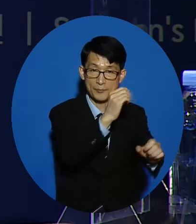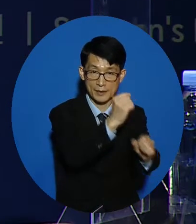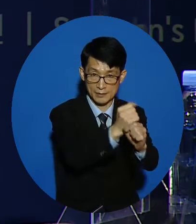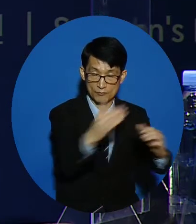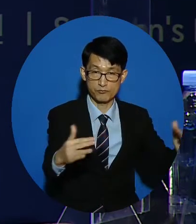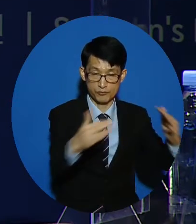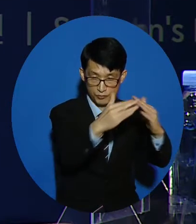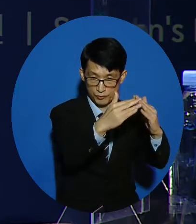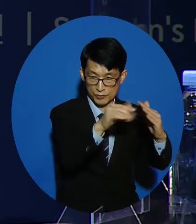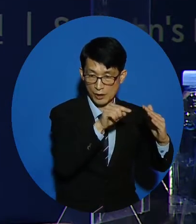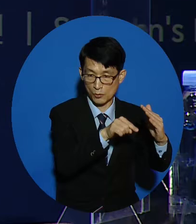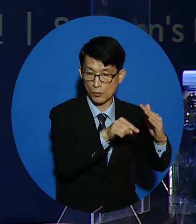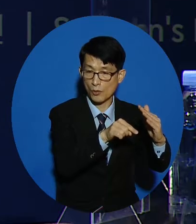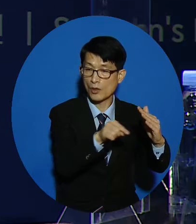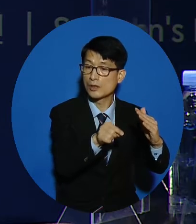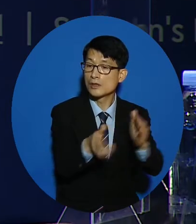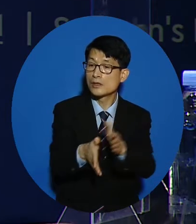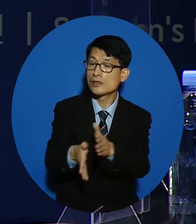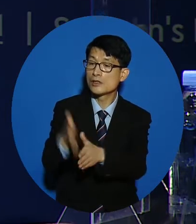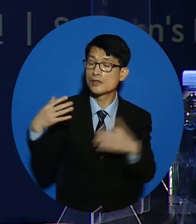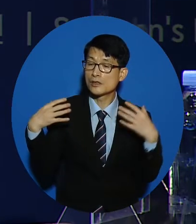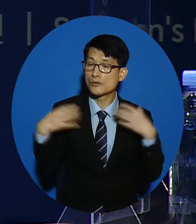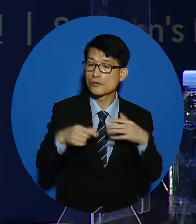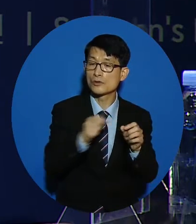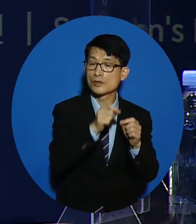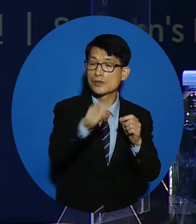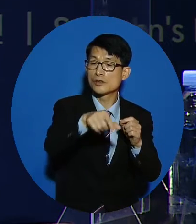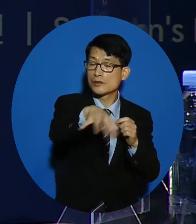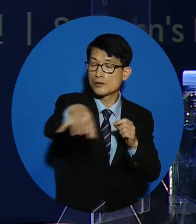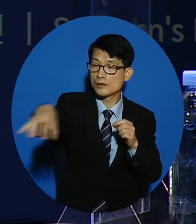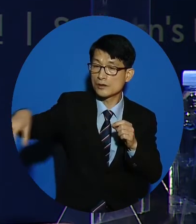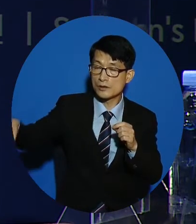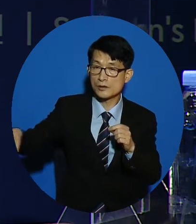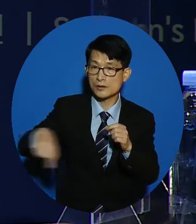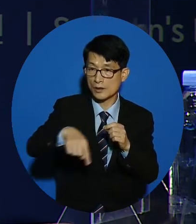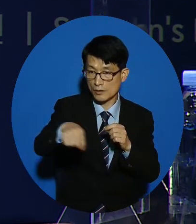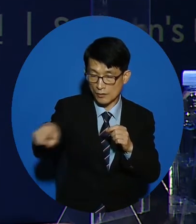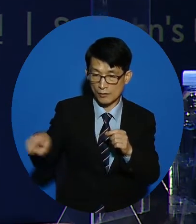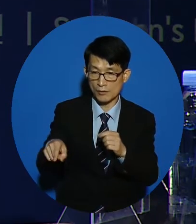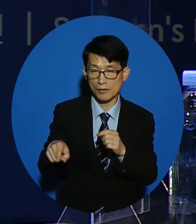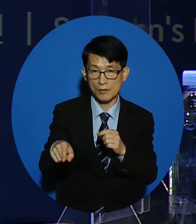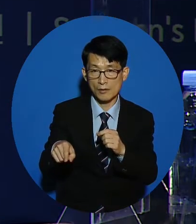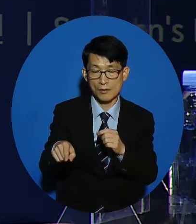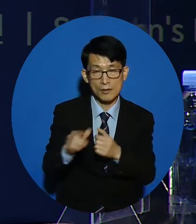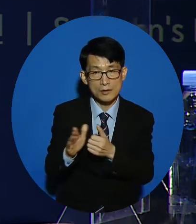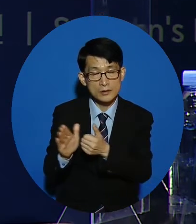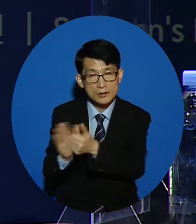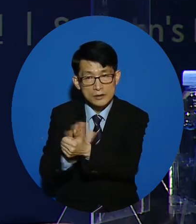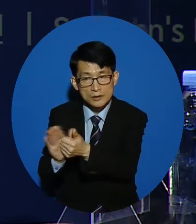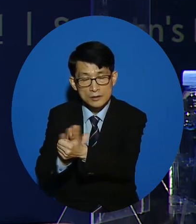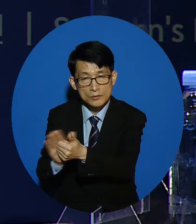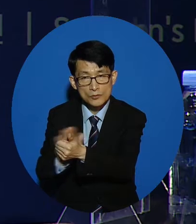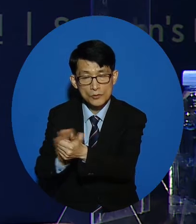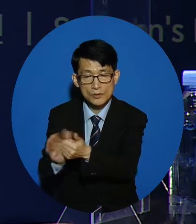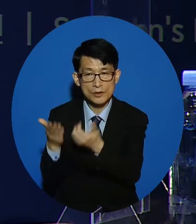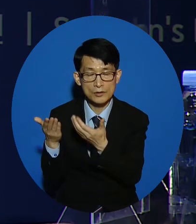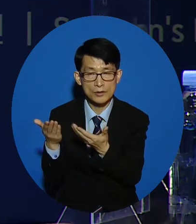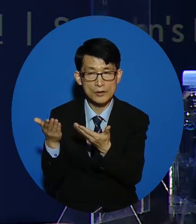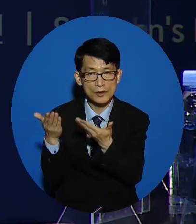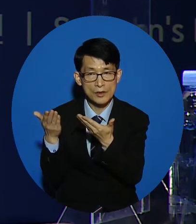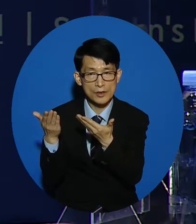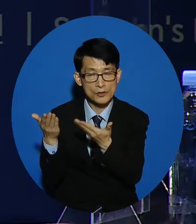직원들이 시군 지회에 다녀가면서 광역 서비스를 하는 것이 결코